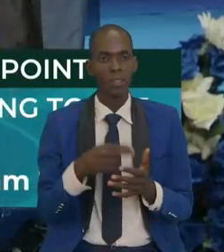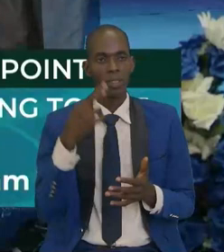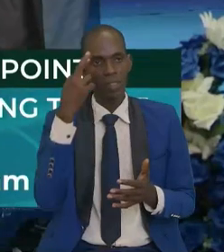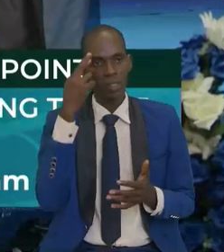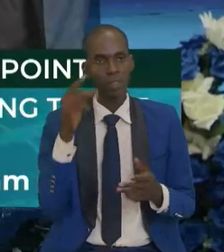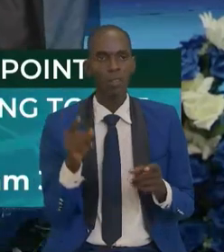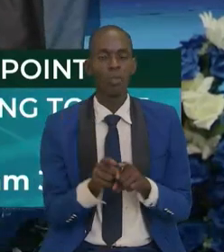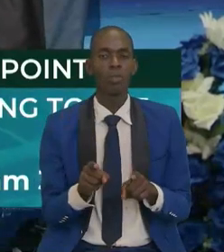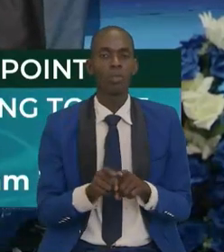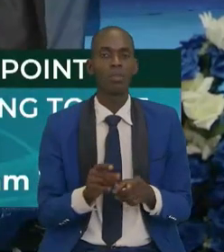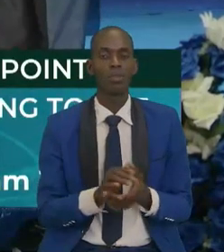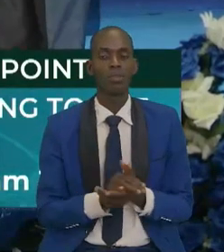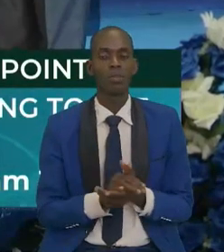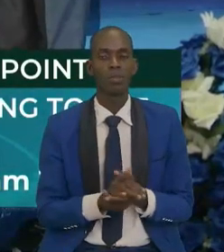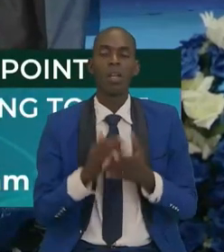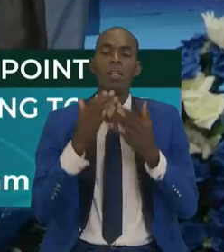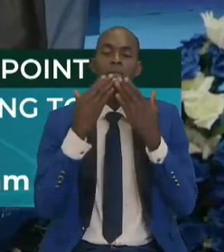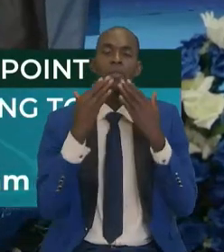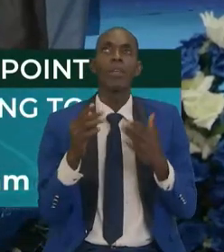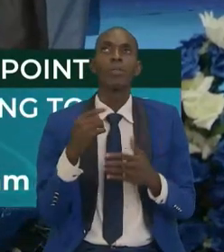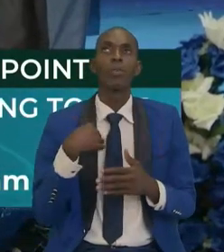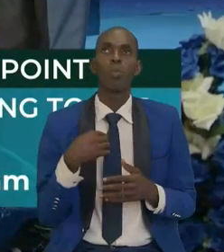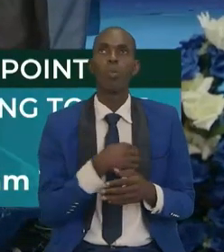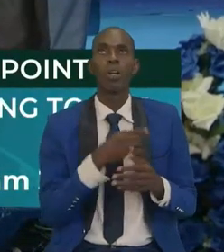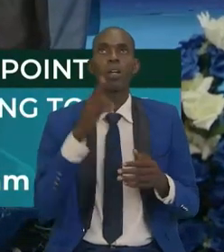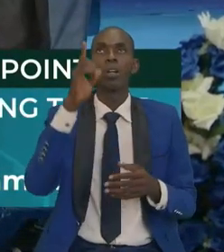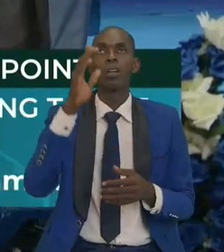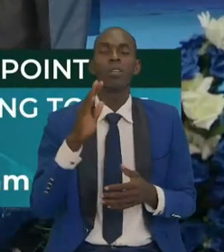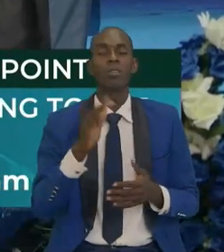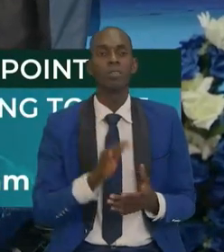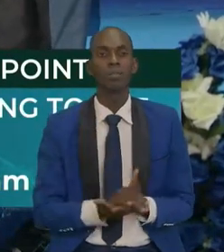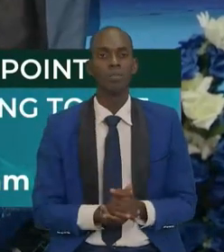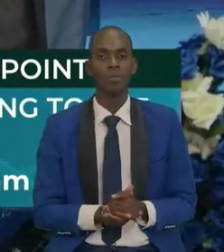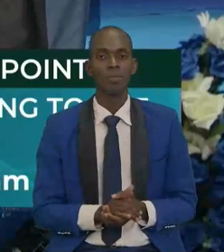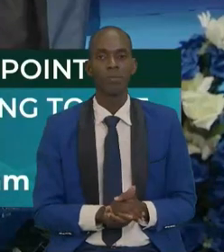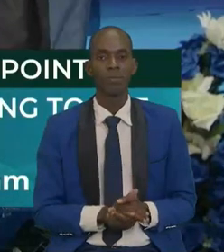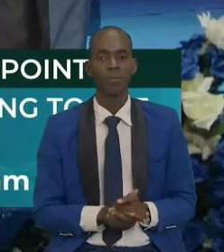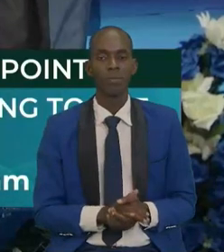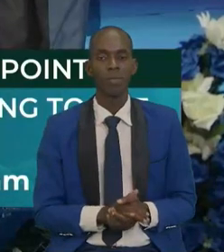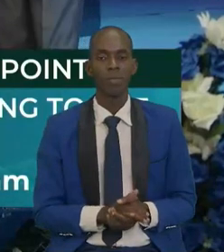C'est pourquoi nous rendons continuellement grâce à Dieu.